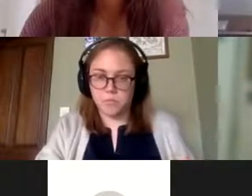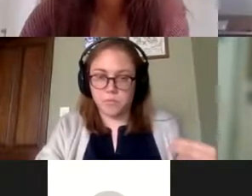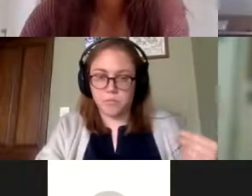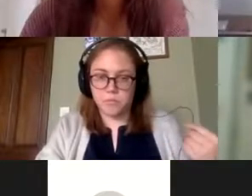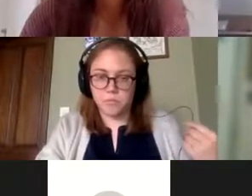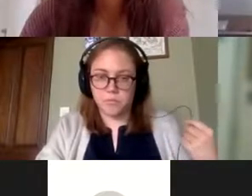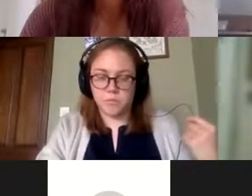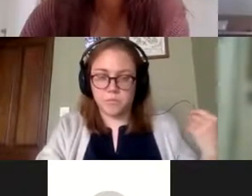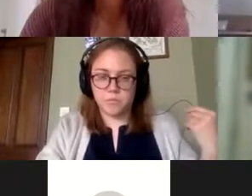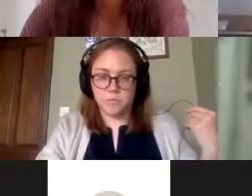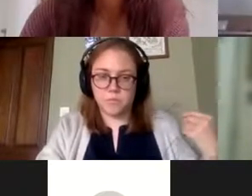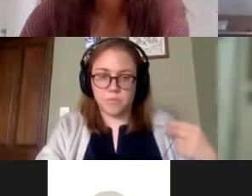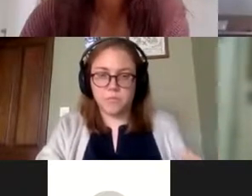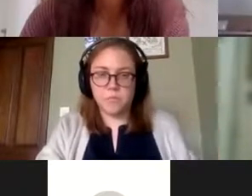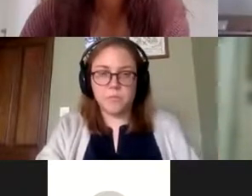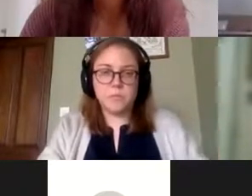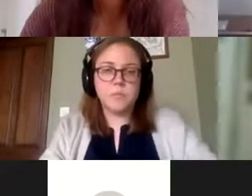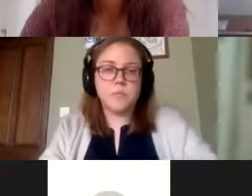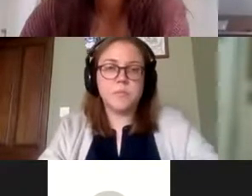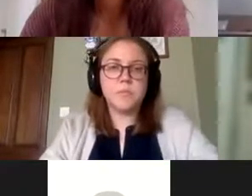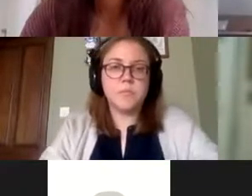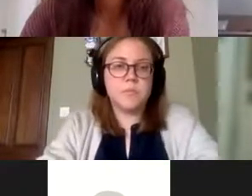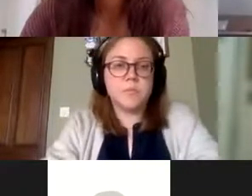Waar zit de unmute-knop?